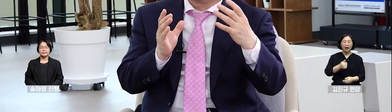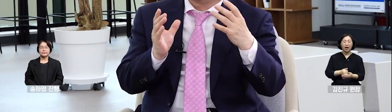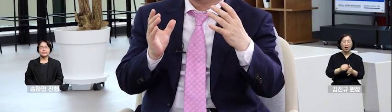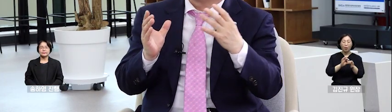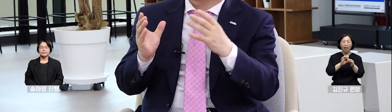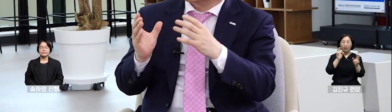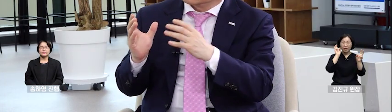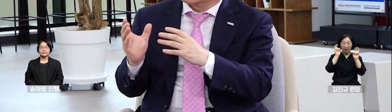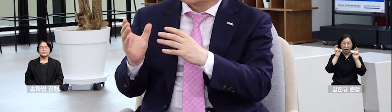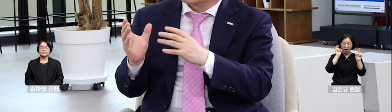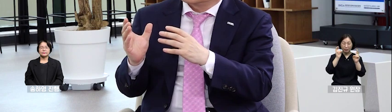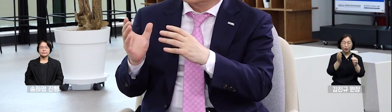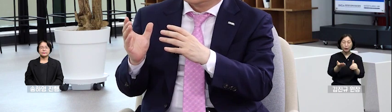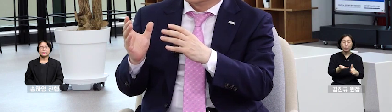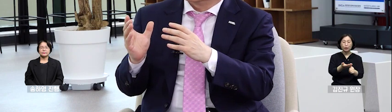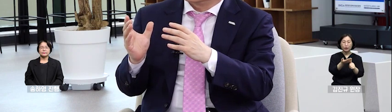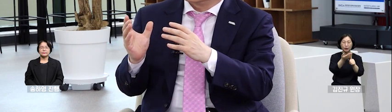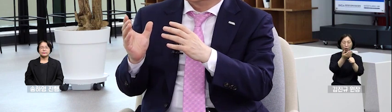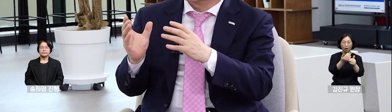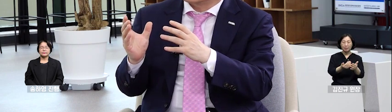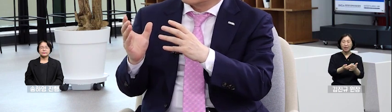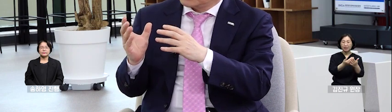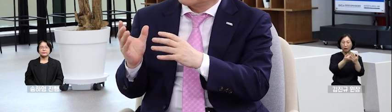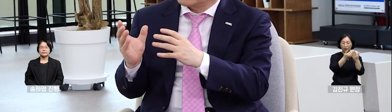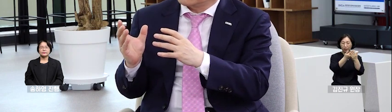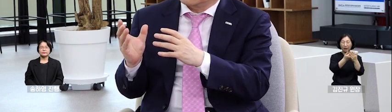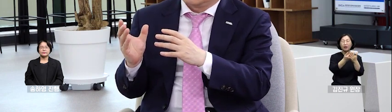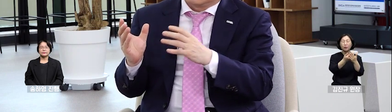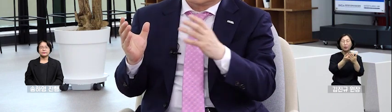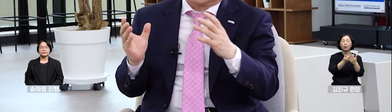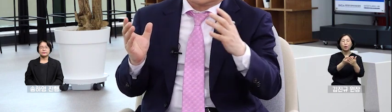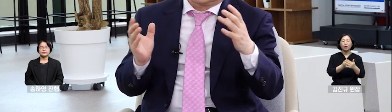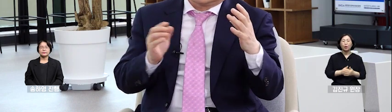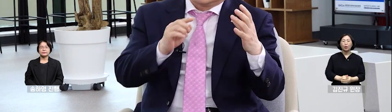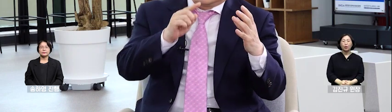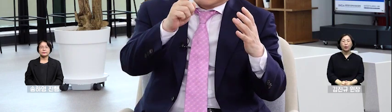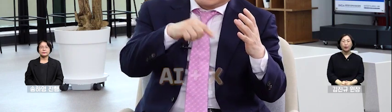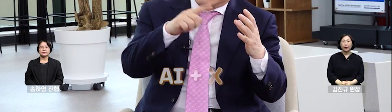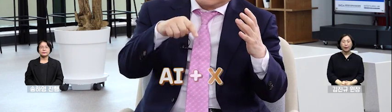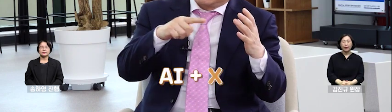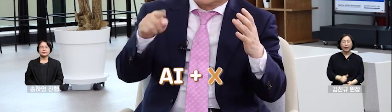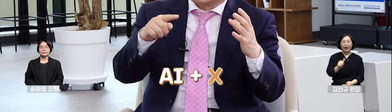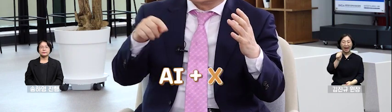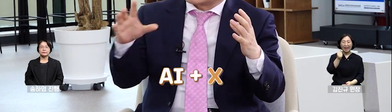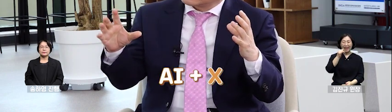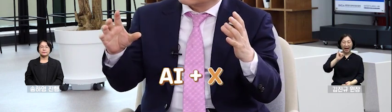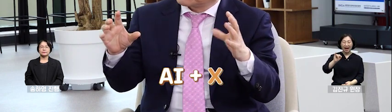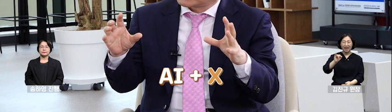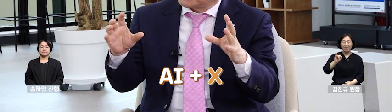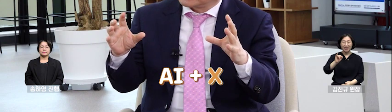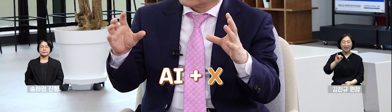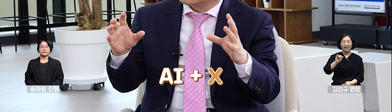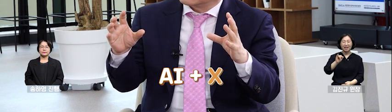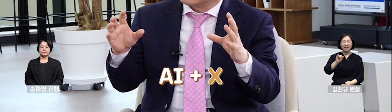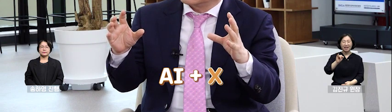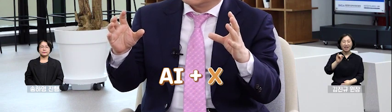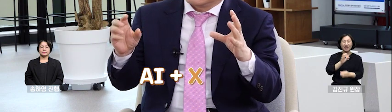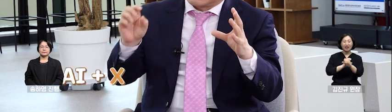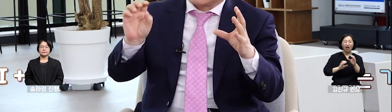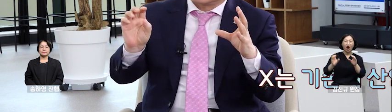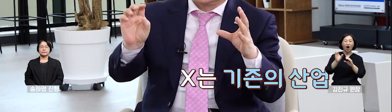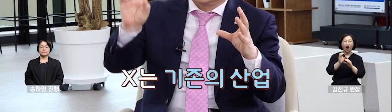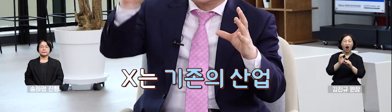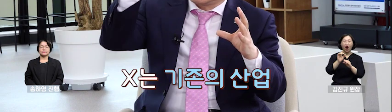기업들이 또 육성하는 것도 그 안에는 당연히 포함되어 있고 소위 발음이 이제 ai 플러스 x 라는 말을 저희가 쓰는데